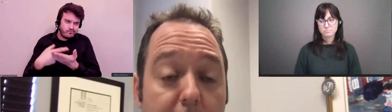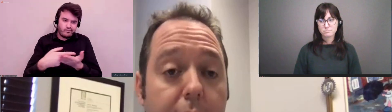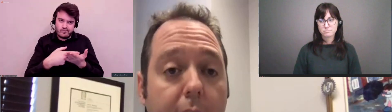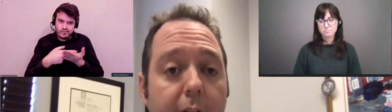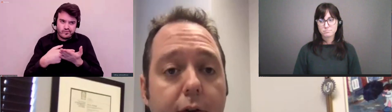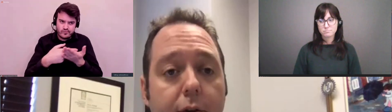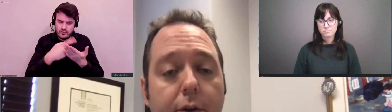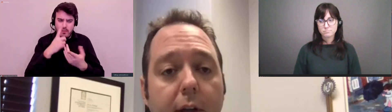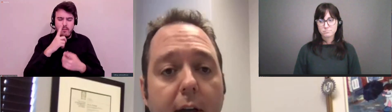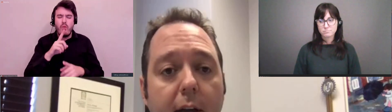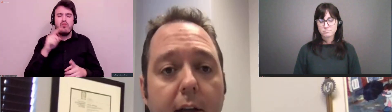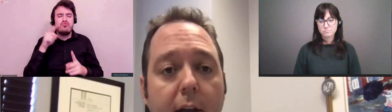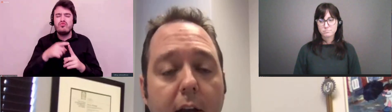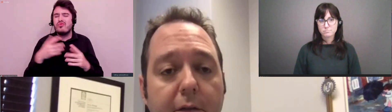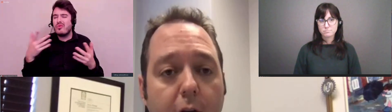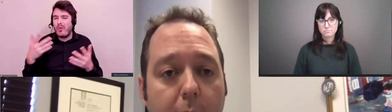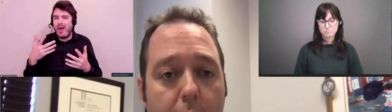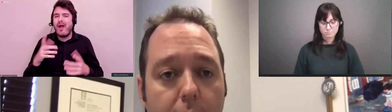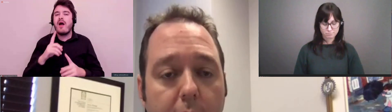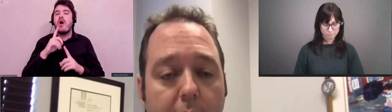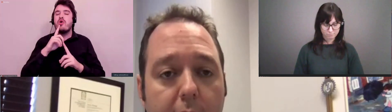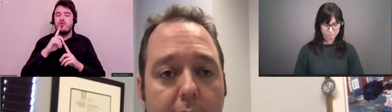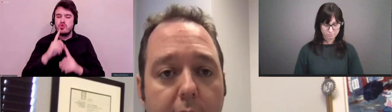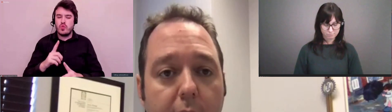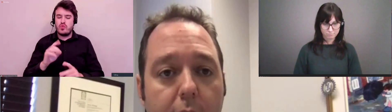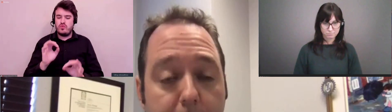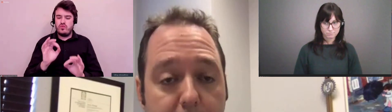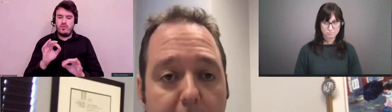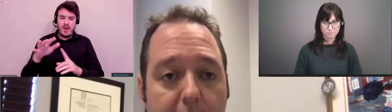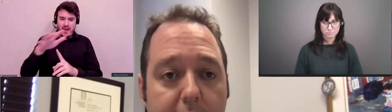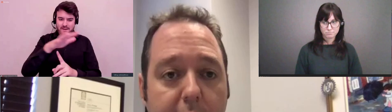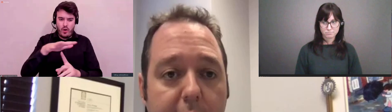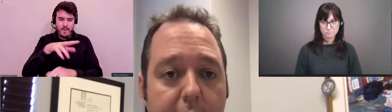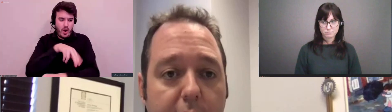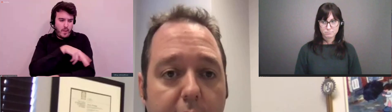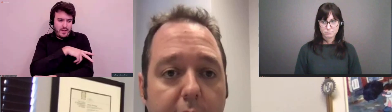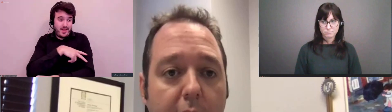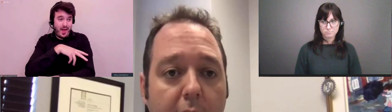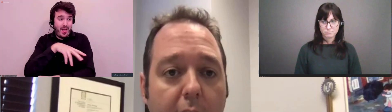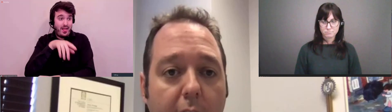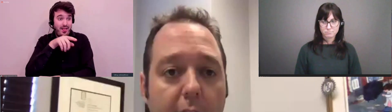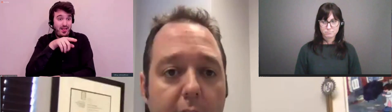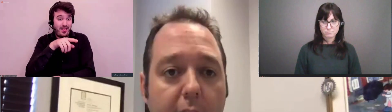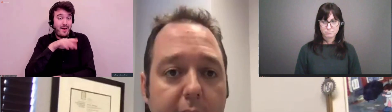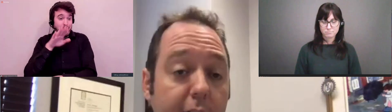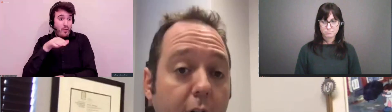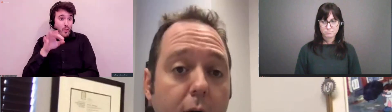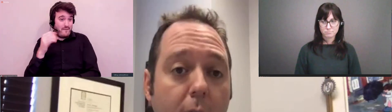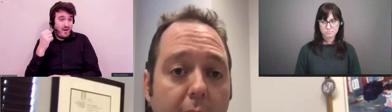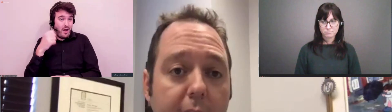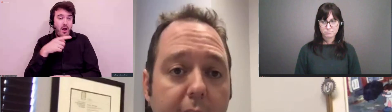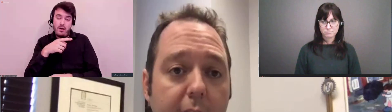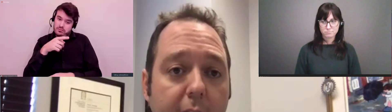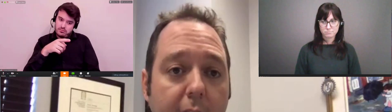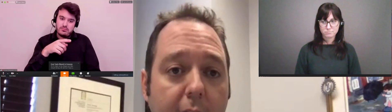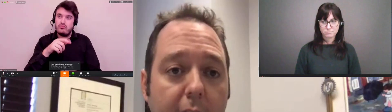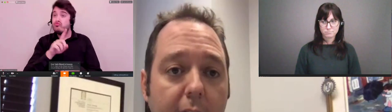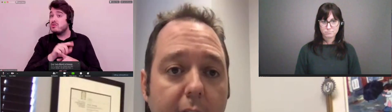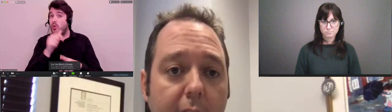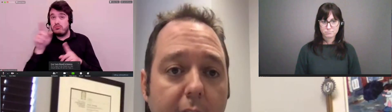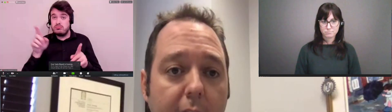nous assurer que l'environnement hospitalier, c'est un endroit qui